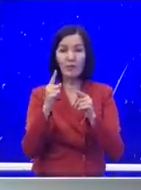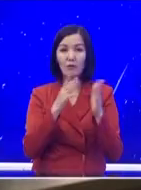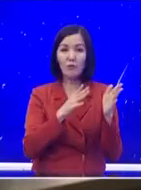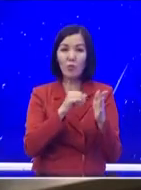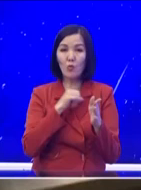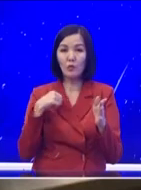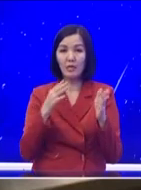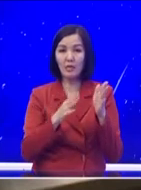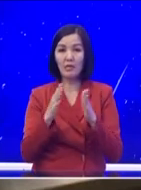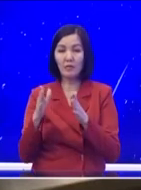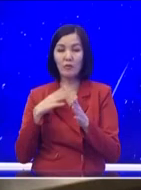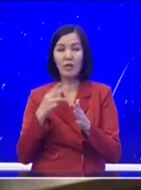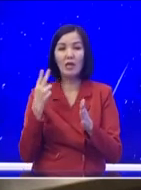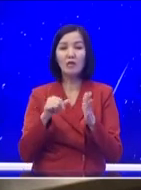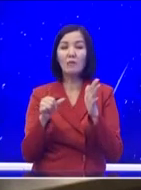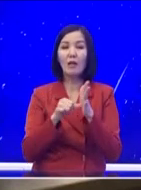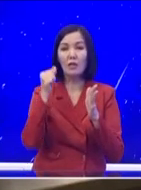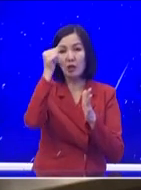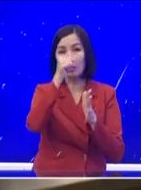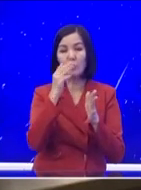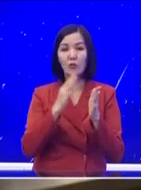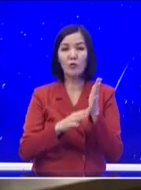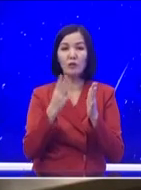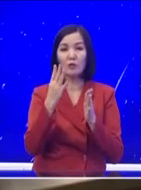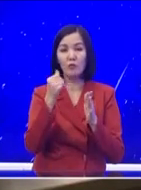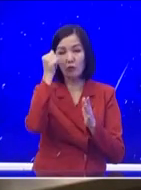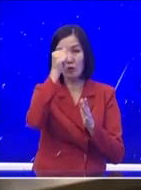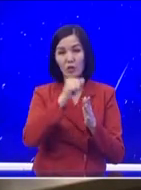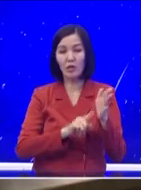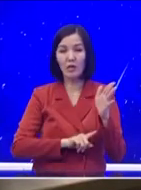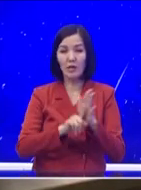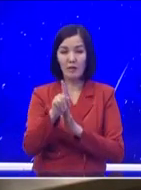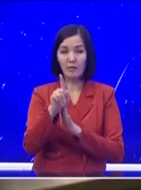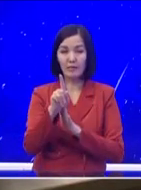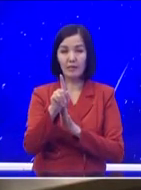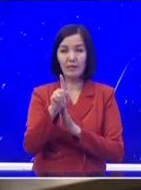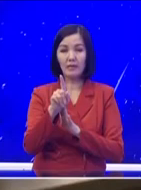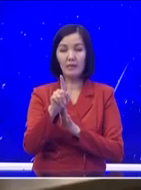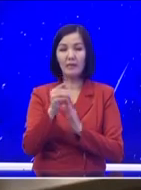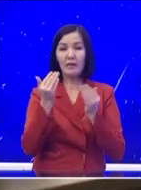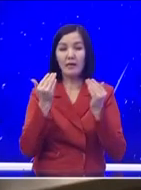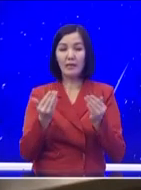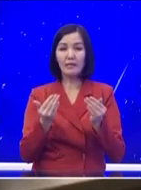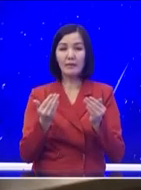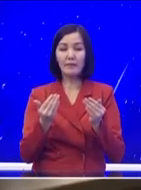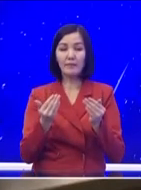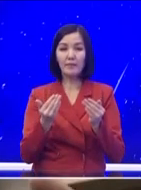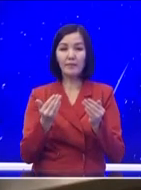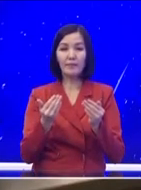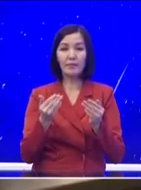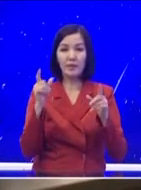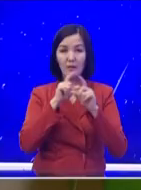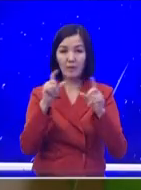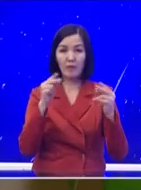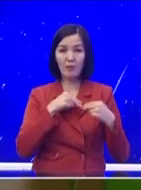отырады. 26 жыл 94 жыл келген, содан берімін осы мекебеде